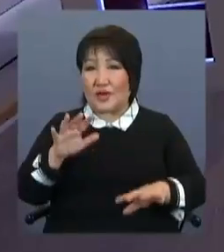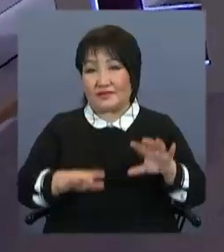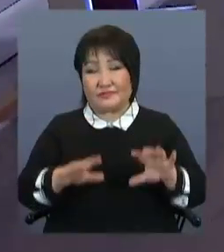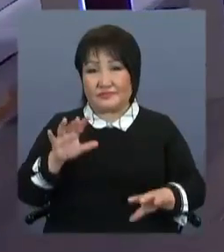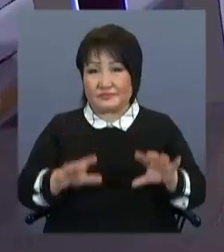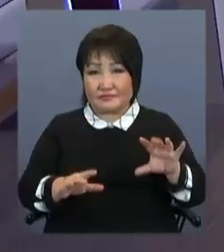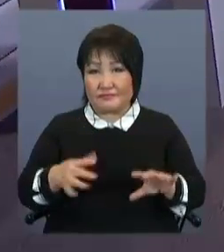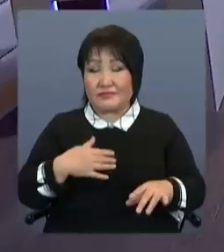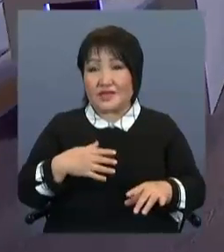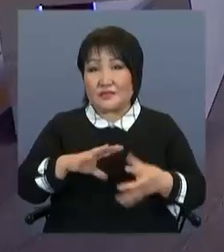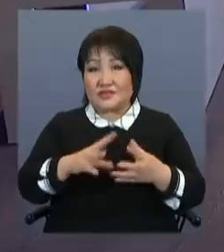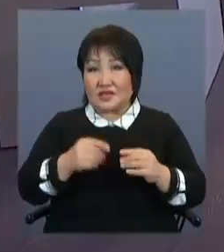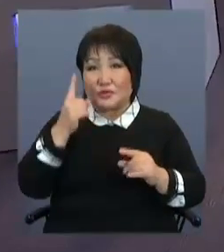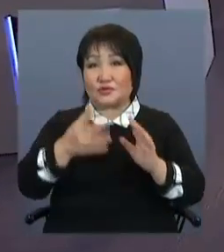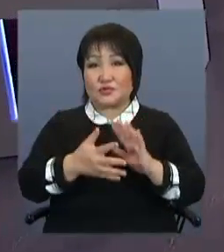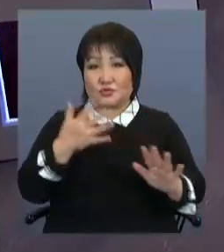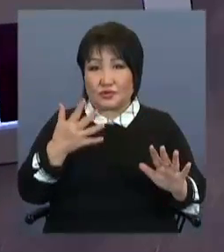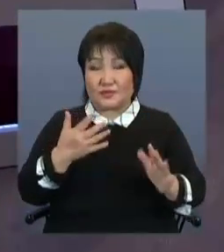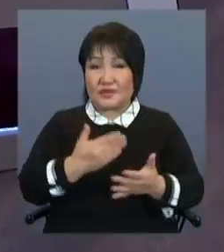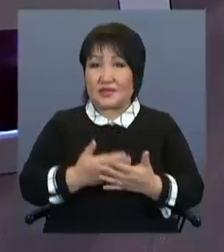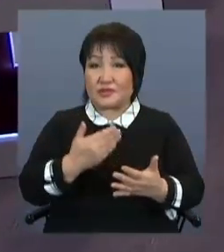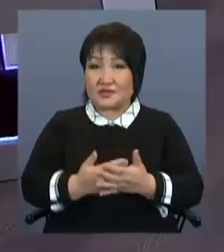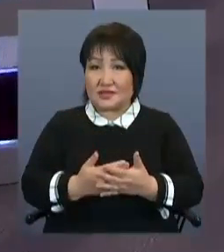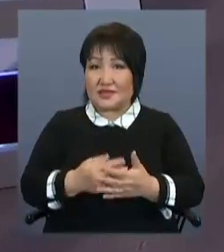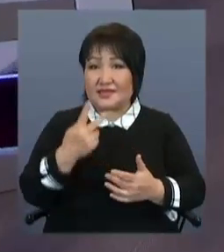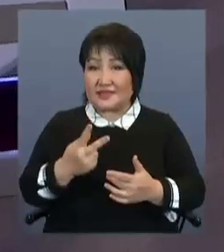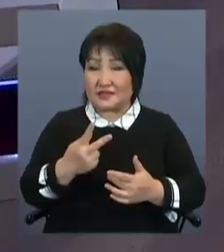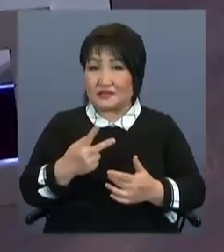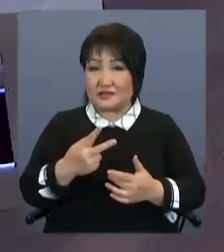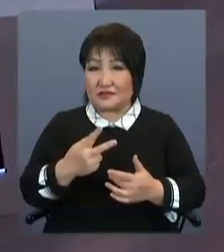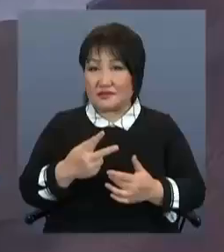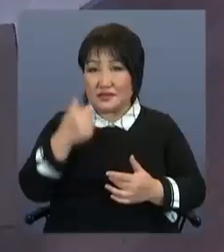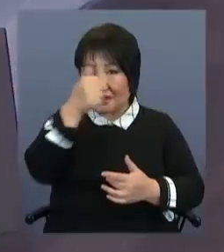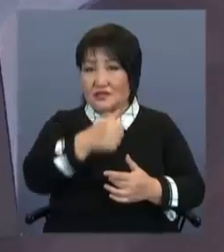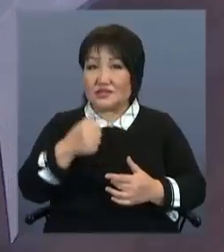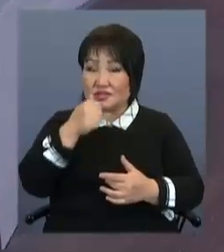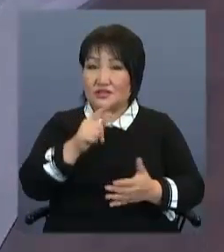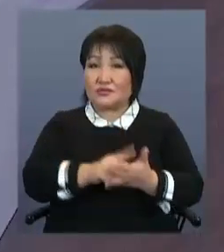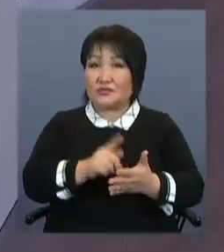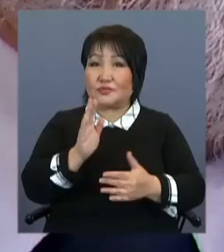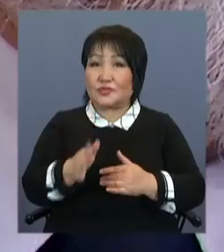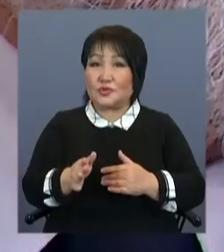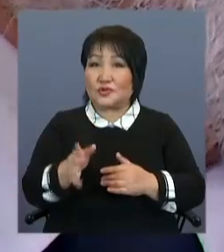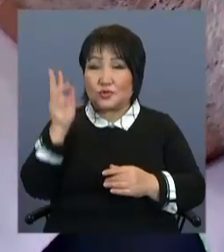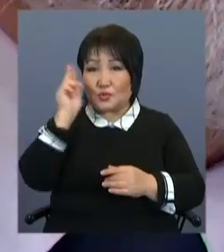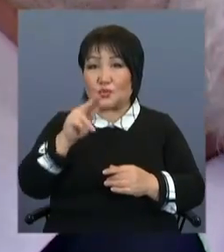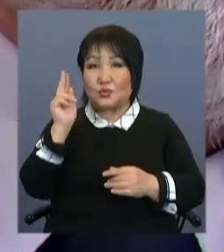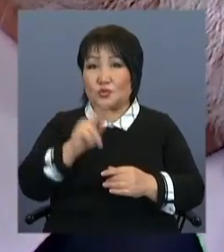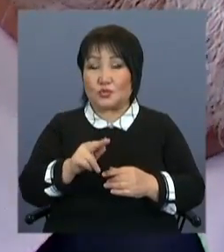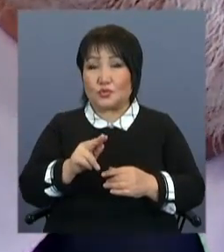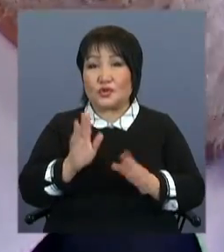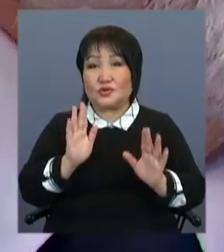Менің жалпы сынып жүргенім нақты кемінде 2 жыл болу керек. Сонда ғана ол